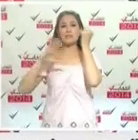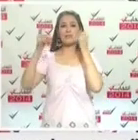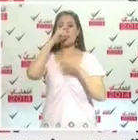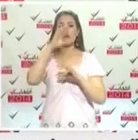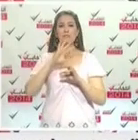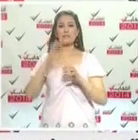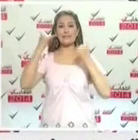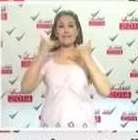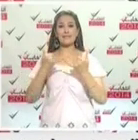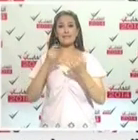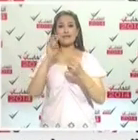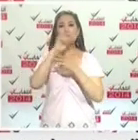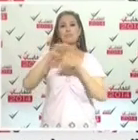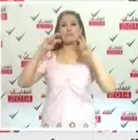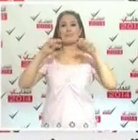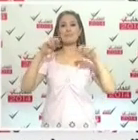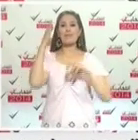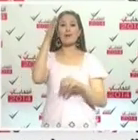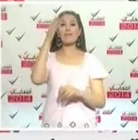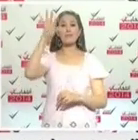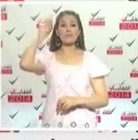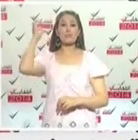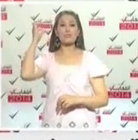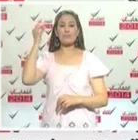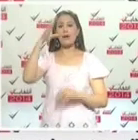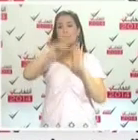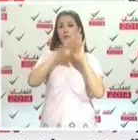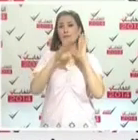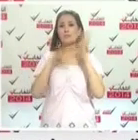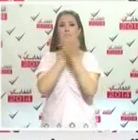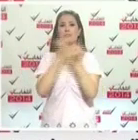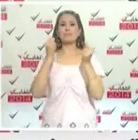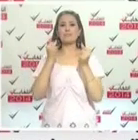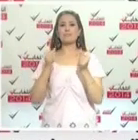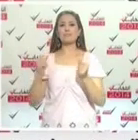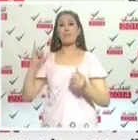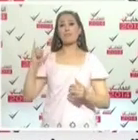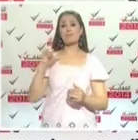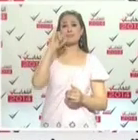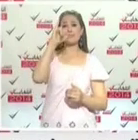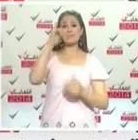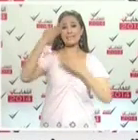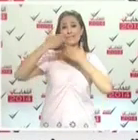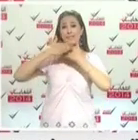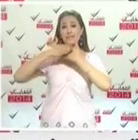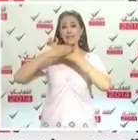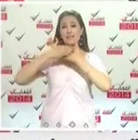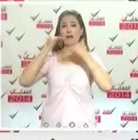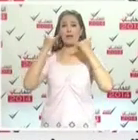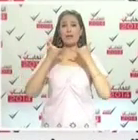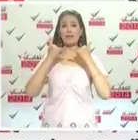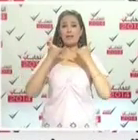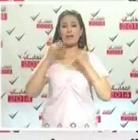يلزم نتله بهاف تونس عندها برنامج كامل على الحكايه ركبت في الطياره ج حدايا قعد